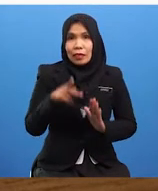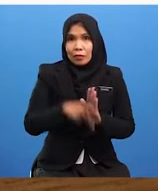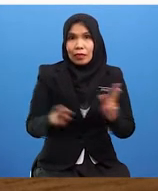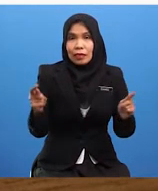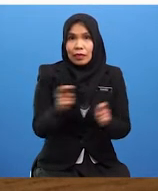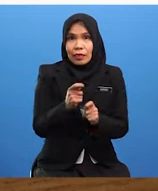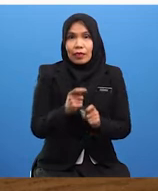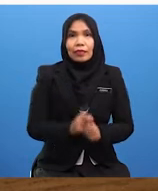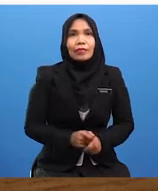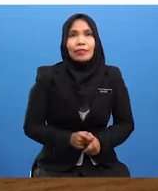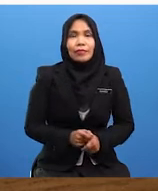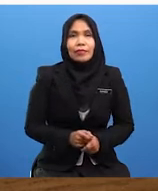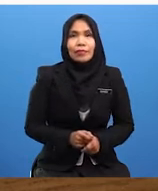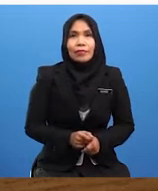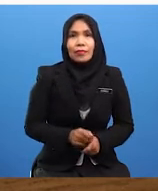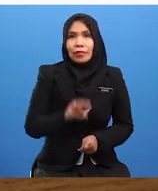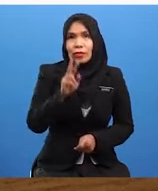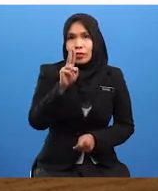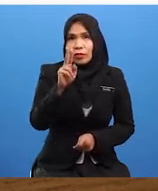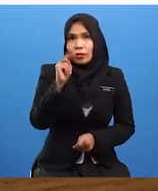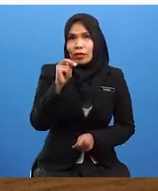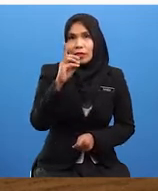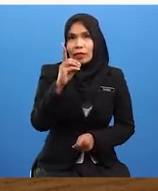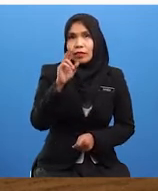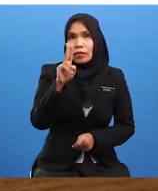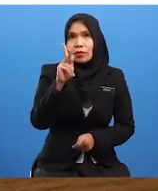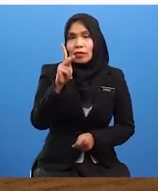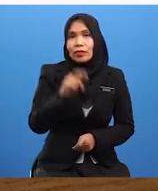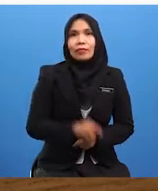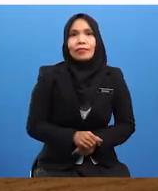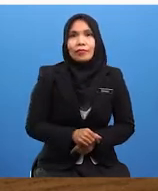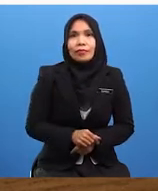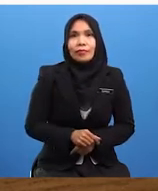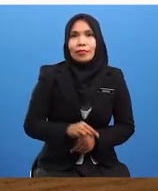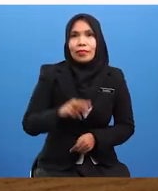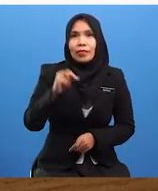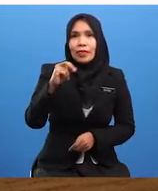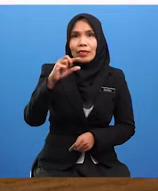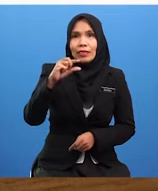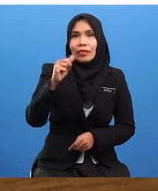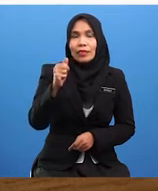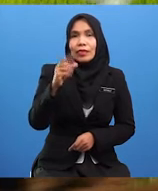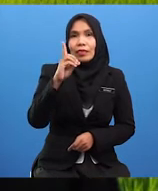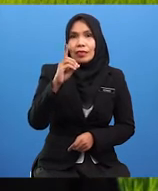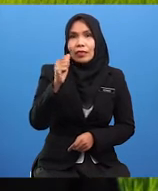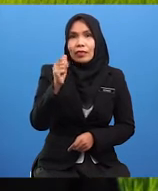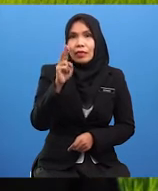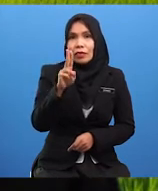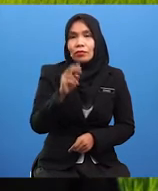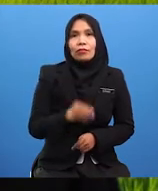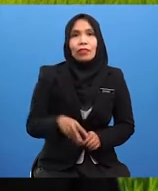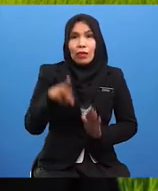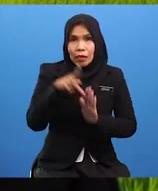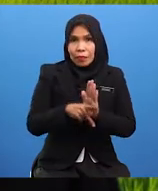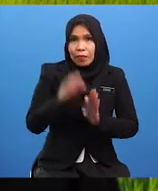ngadau, iaitu pencarian gadis Hominodun. Apa